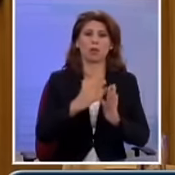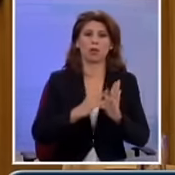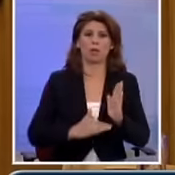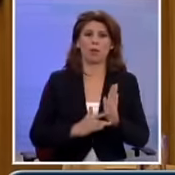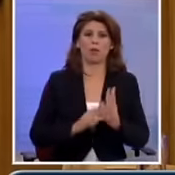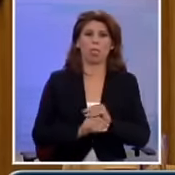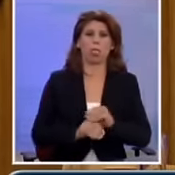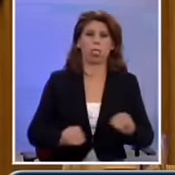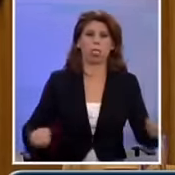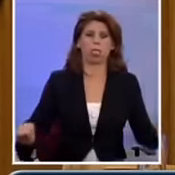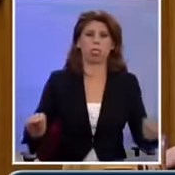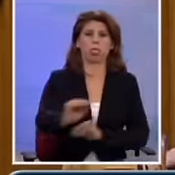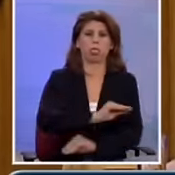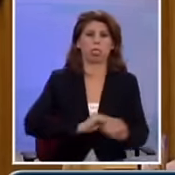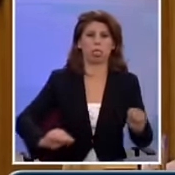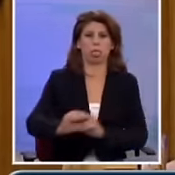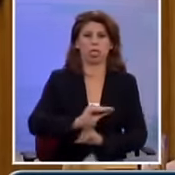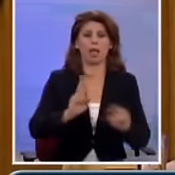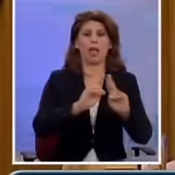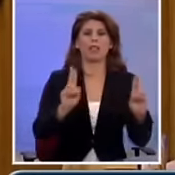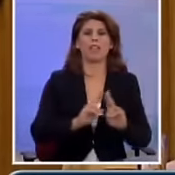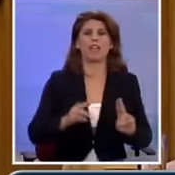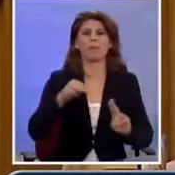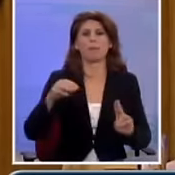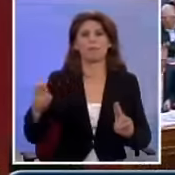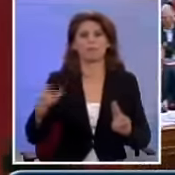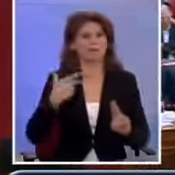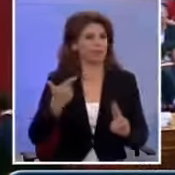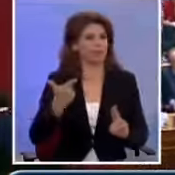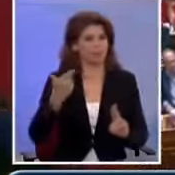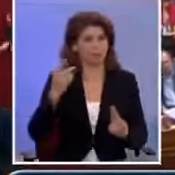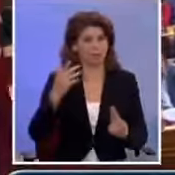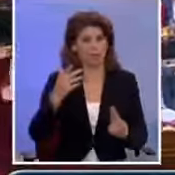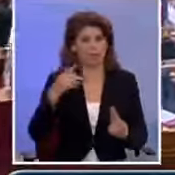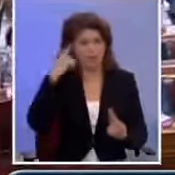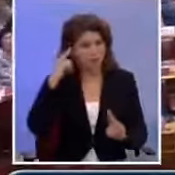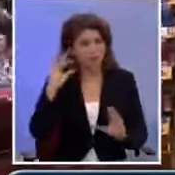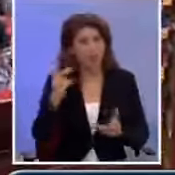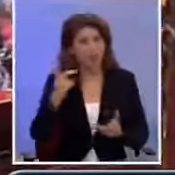μέσα. Αλαζονία ή ανοησία, ή και τα δύο.